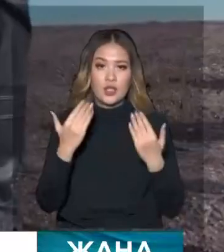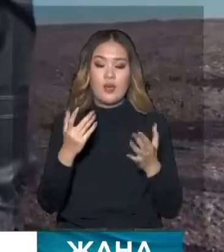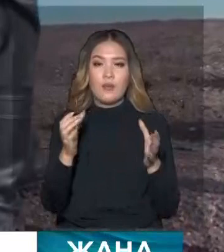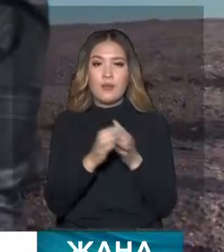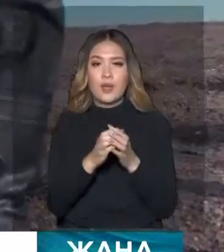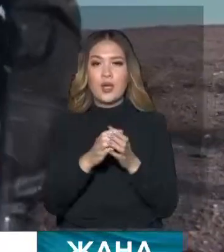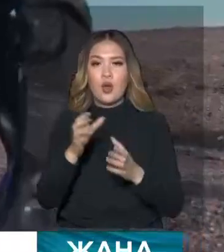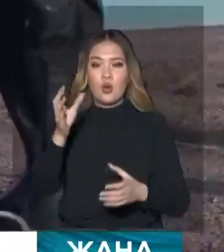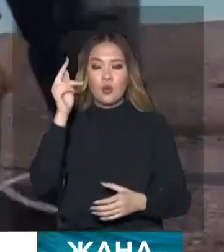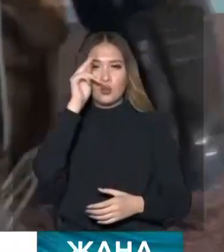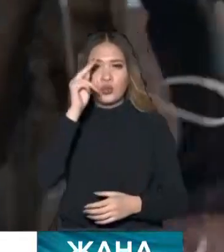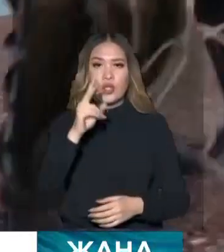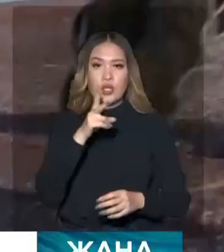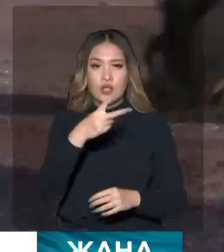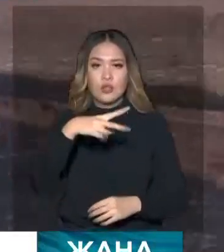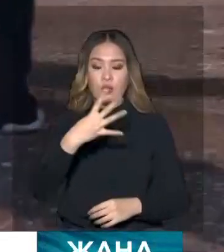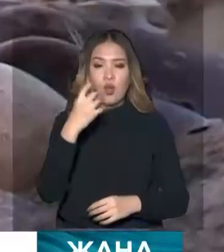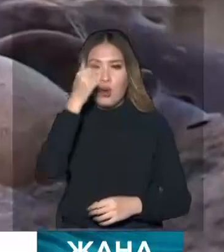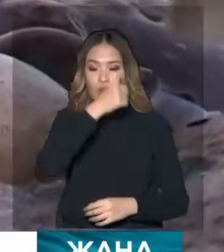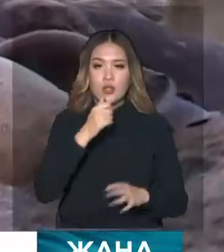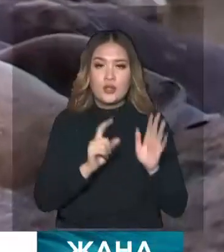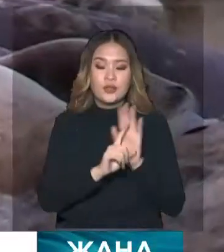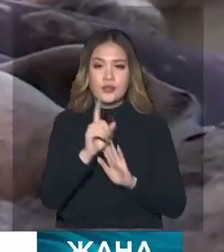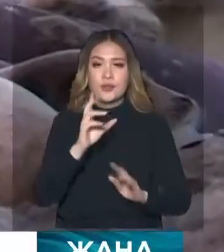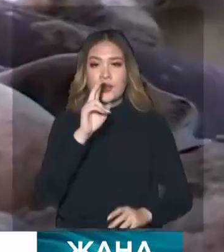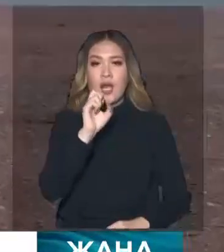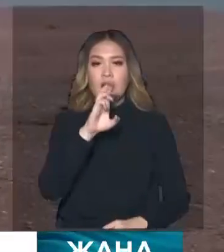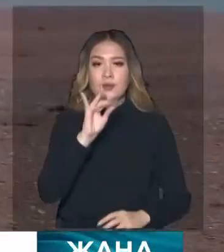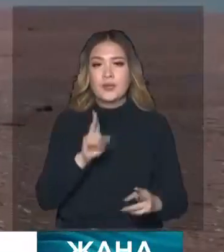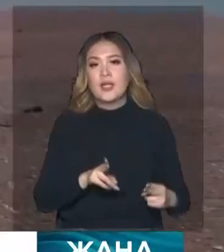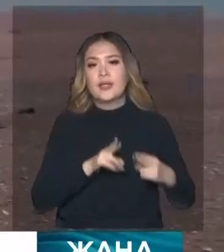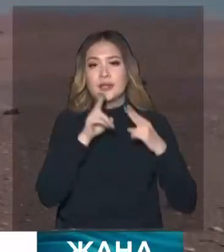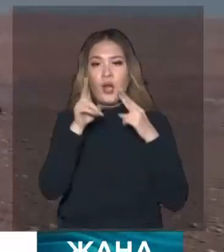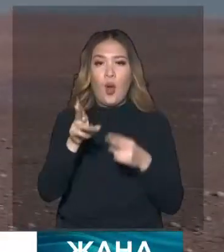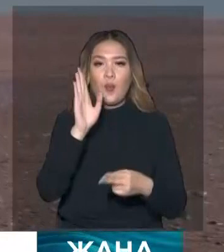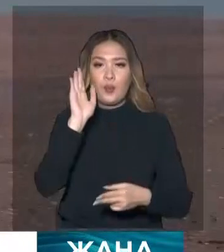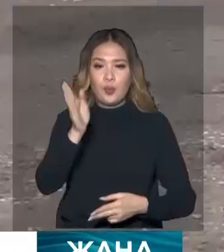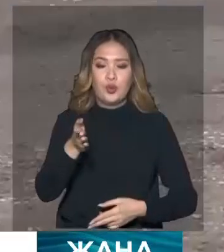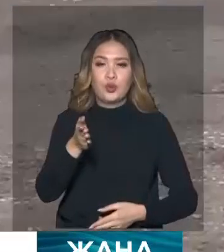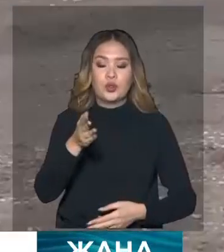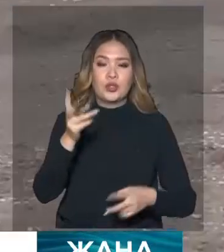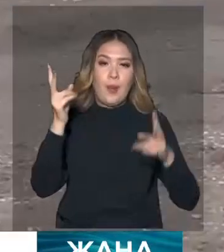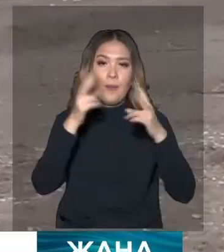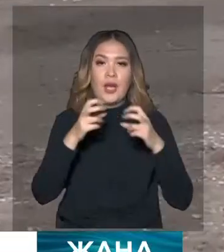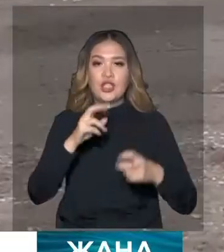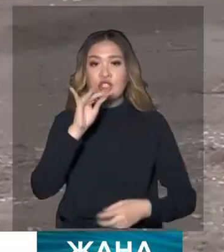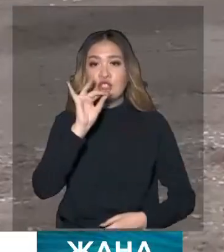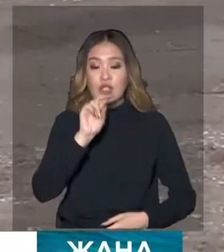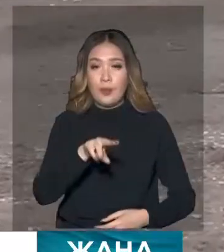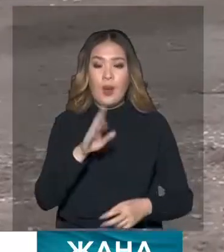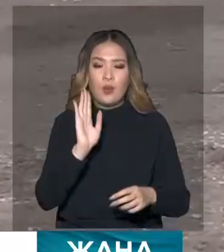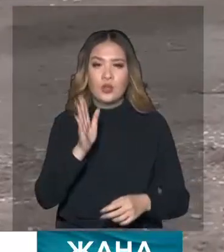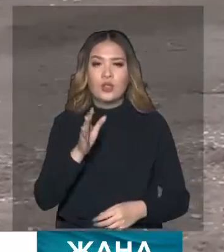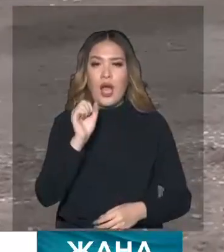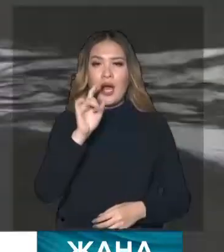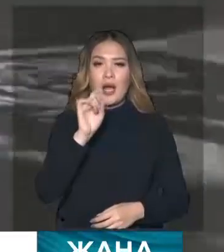топ оқымысты 2024 жылдың басына қарай Каспиге экспедицияға шығуға бекініп отыр. Ал чиптер Сауд